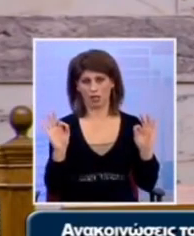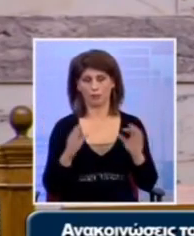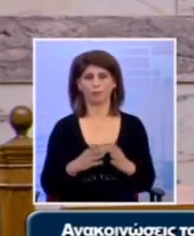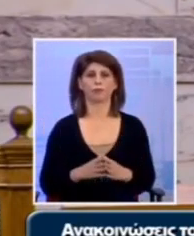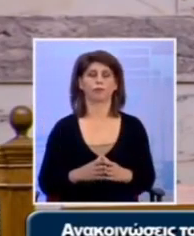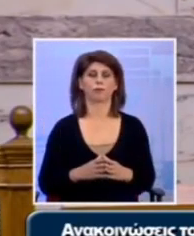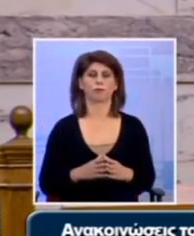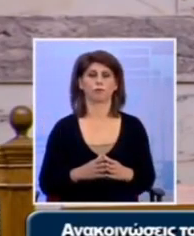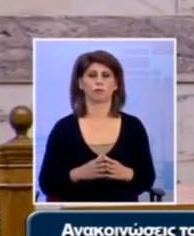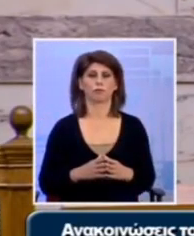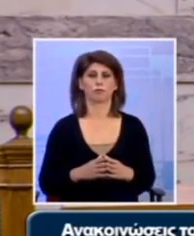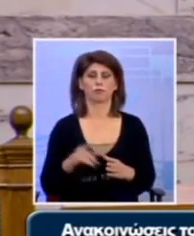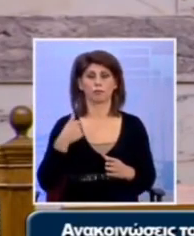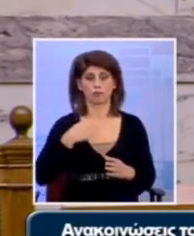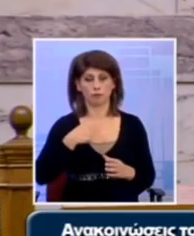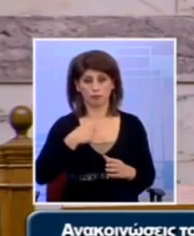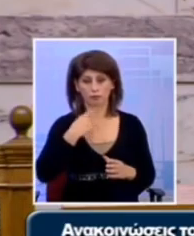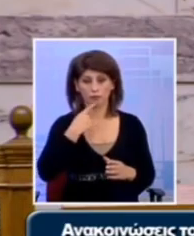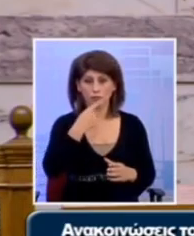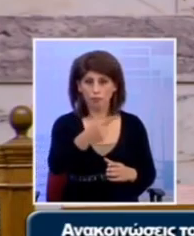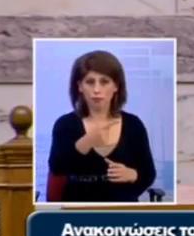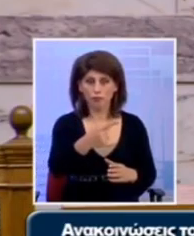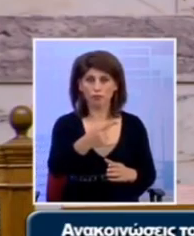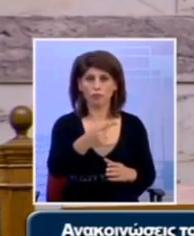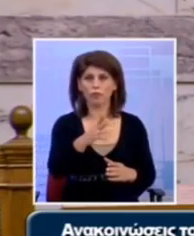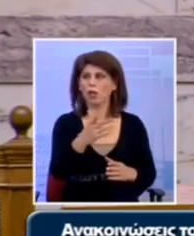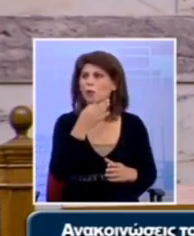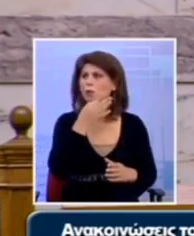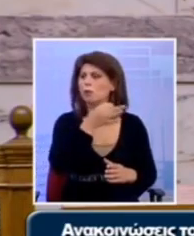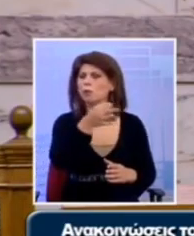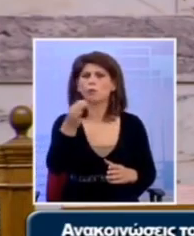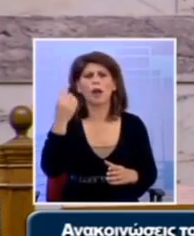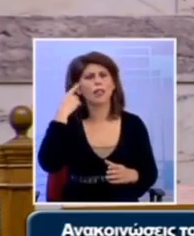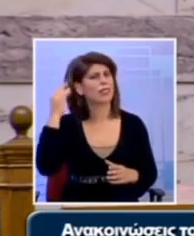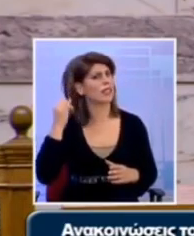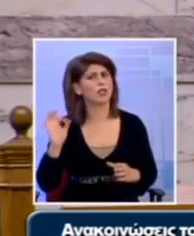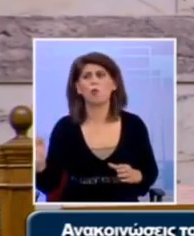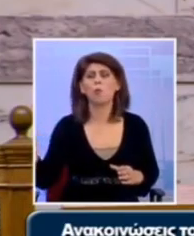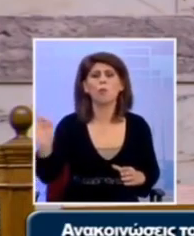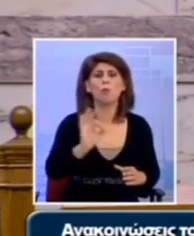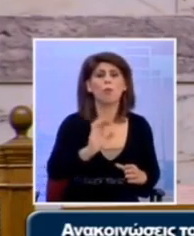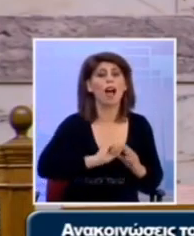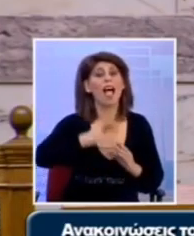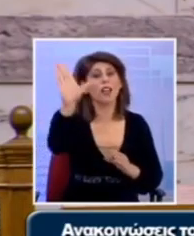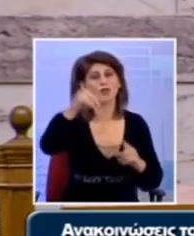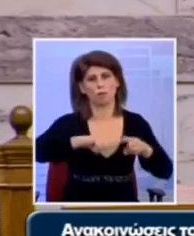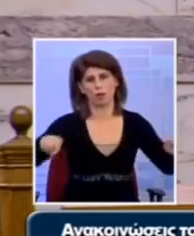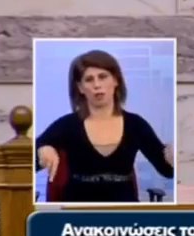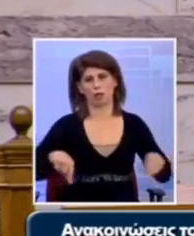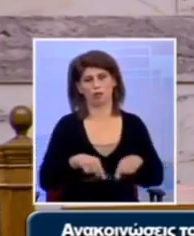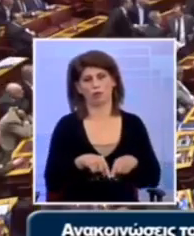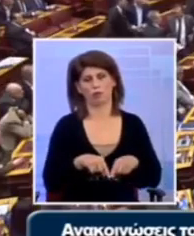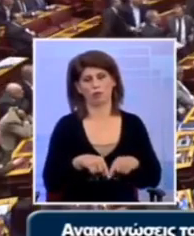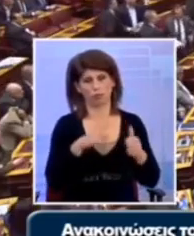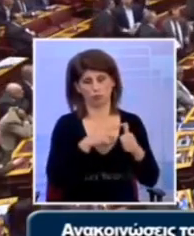Καταρχάς, το αυτό που σας λέω εγώ που απευθύνετε δεν ξέρω πού, να το απευθύνετε εκτός αυτής της αιθούσης.